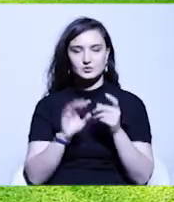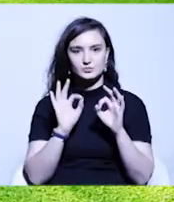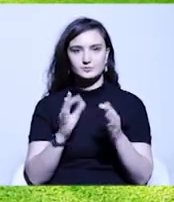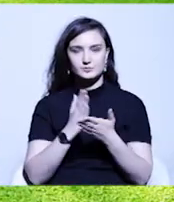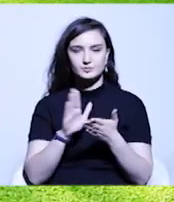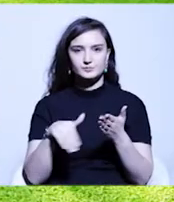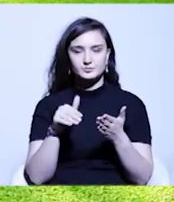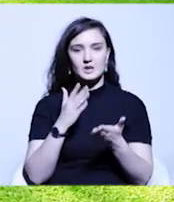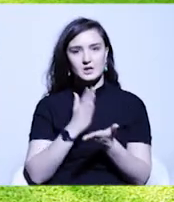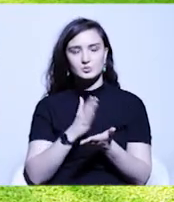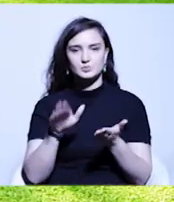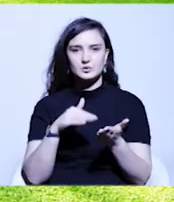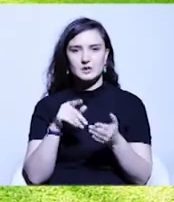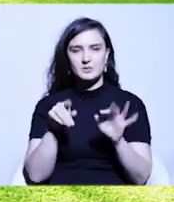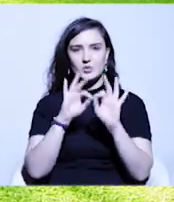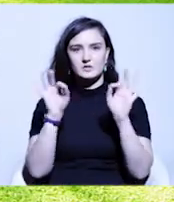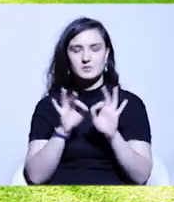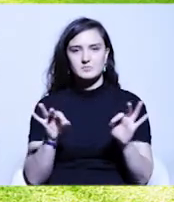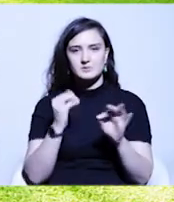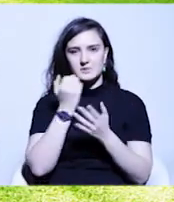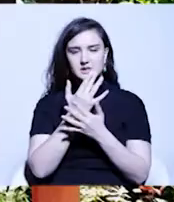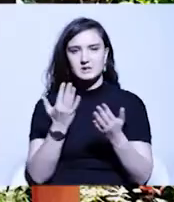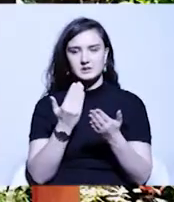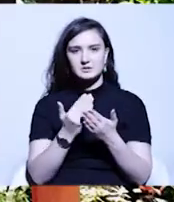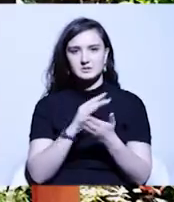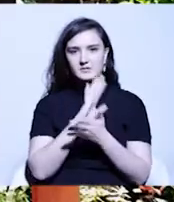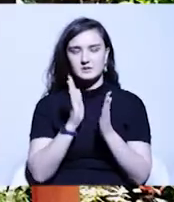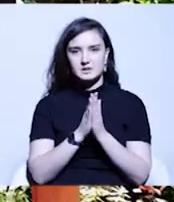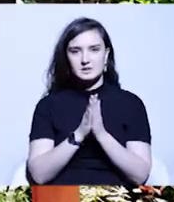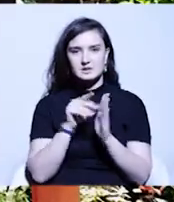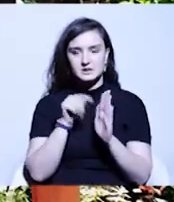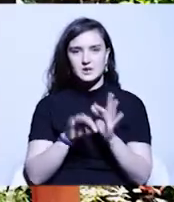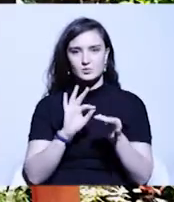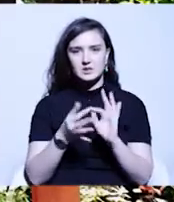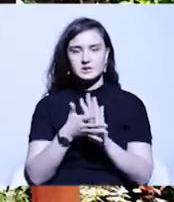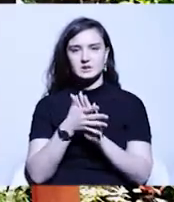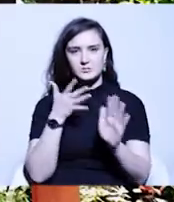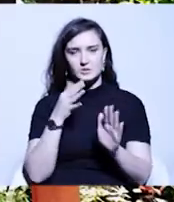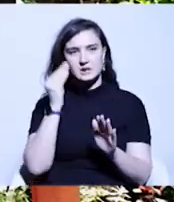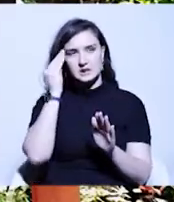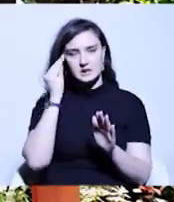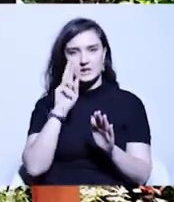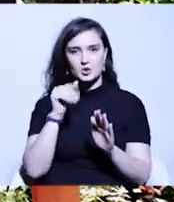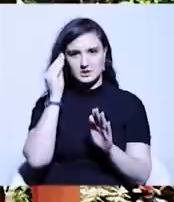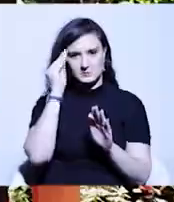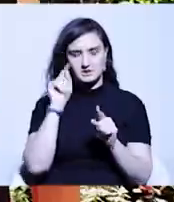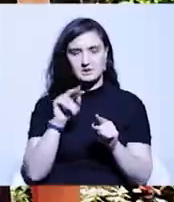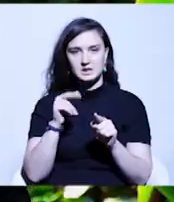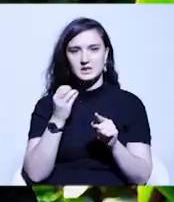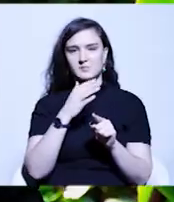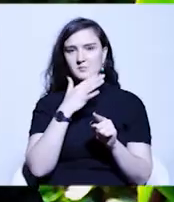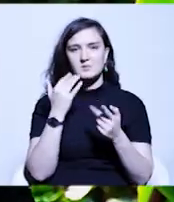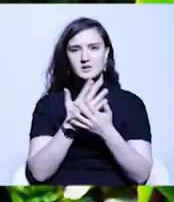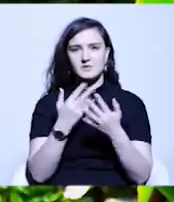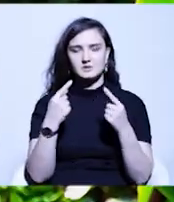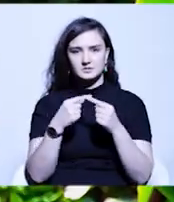თუ არა ამ ხელოვნების ნიმუში საფუძველი ღრმად გააზრებული აზრი ან იდეა, ანუ კონცეფცია. და კიდევ